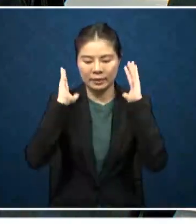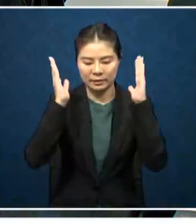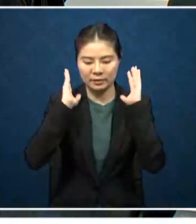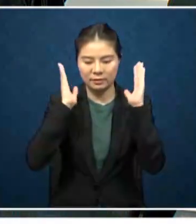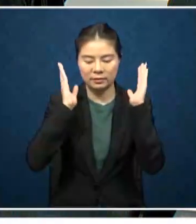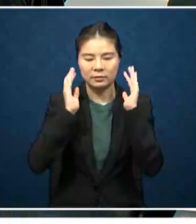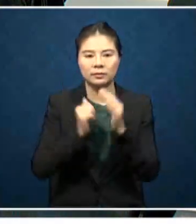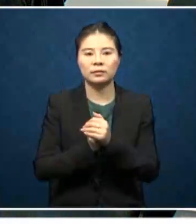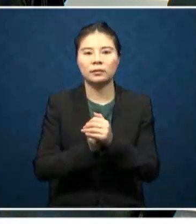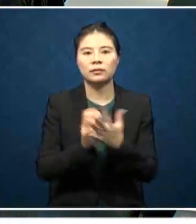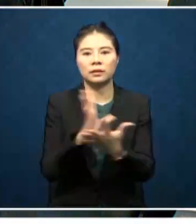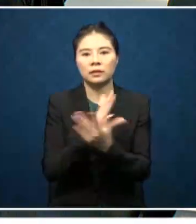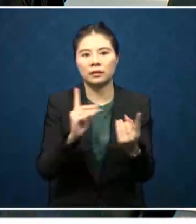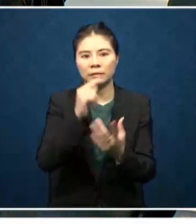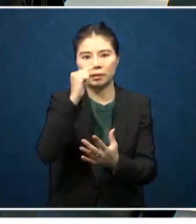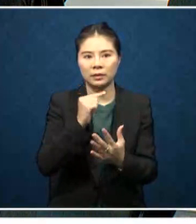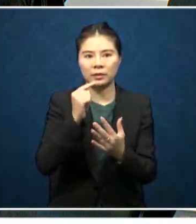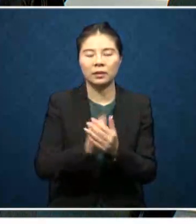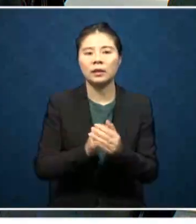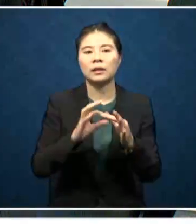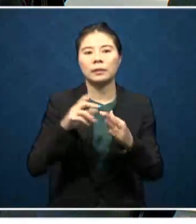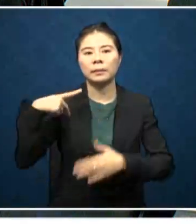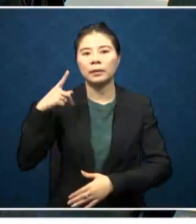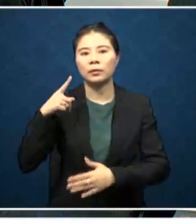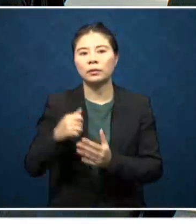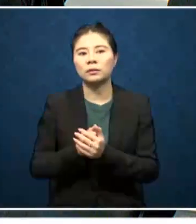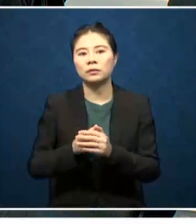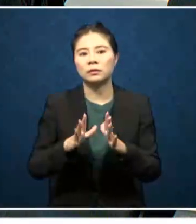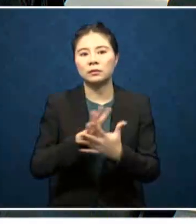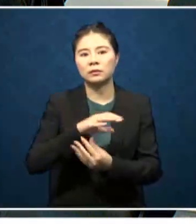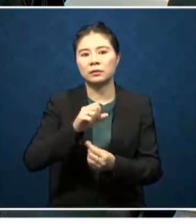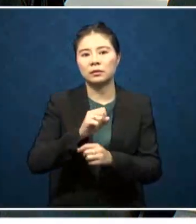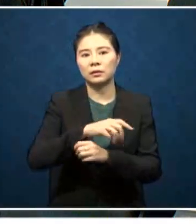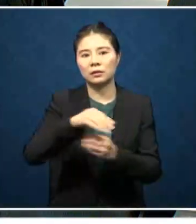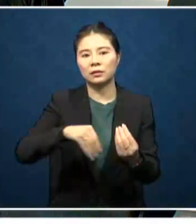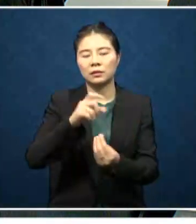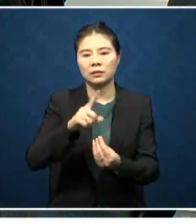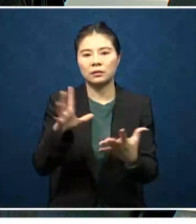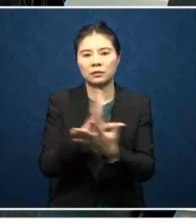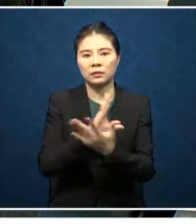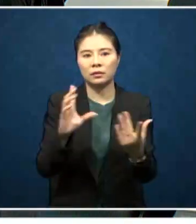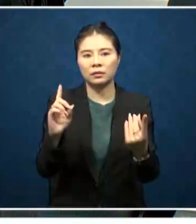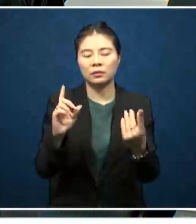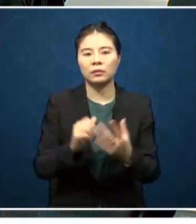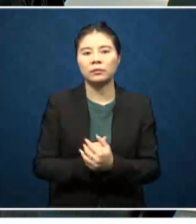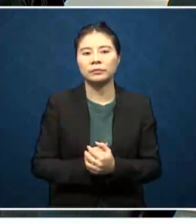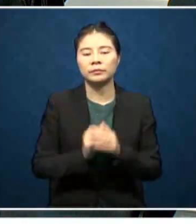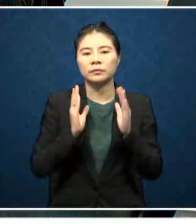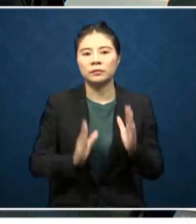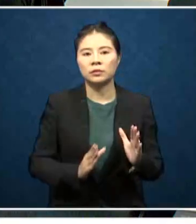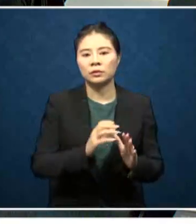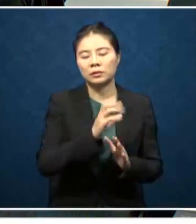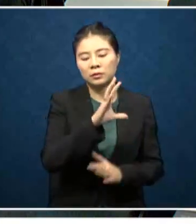ซอพาเวอร์แห่งชาติเพื่อประโยชน์ด้านเศรษฐกิจสังคมและความมั่นคงแห่งชาติในส่วนของสมาชิกวุสภาจำนวน 18